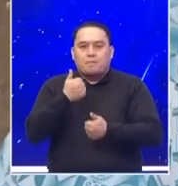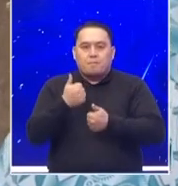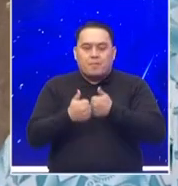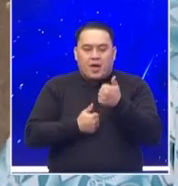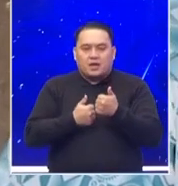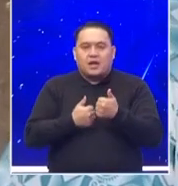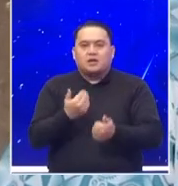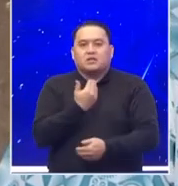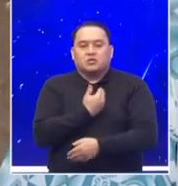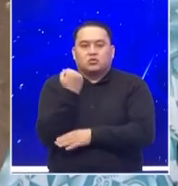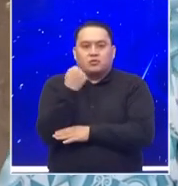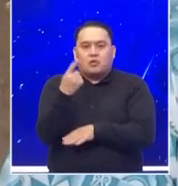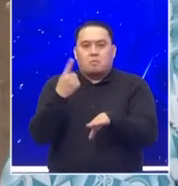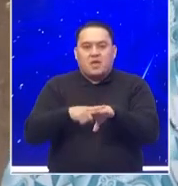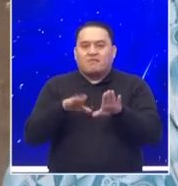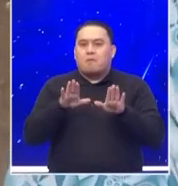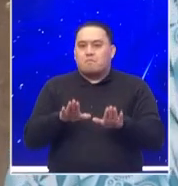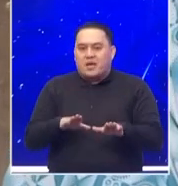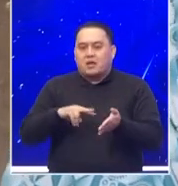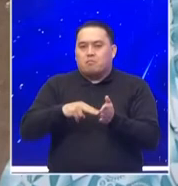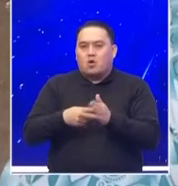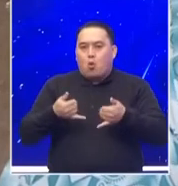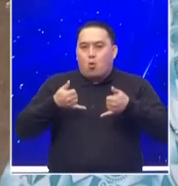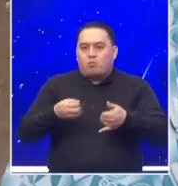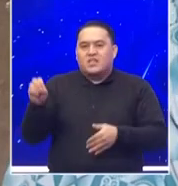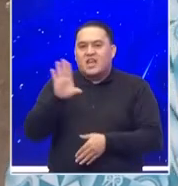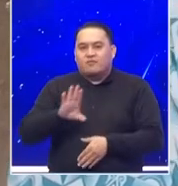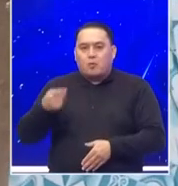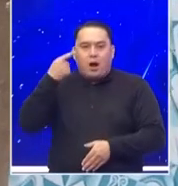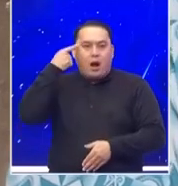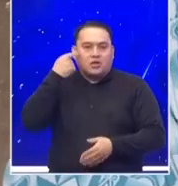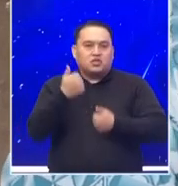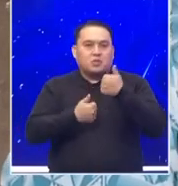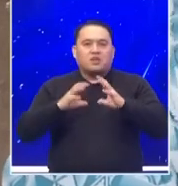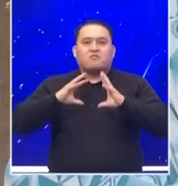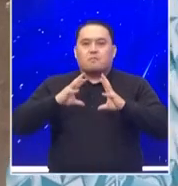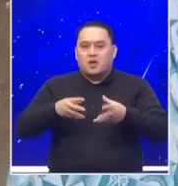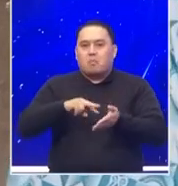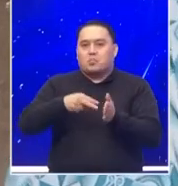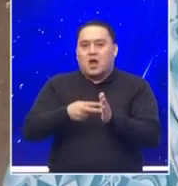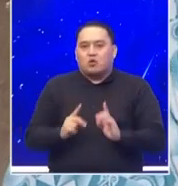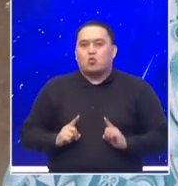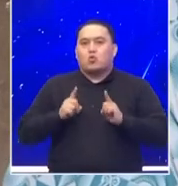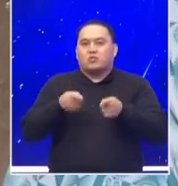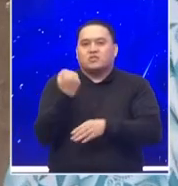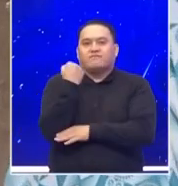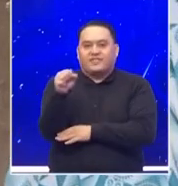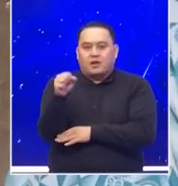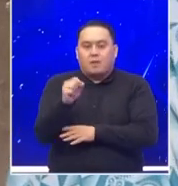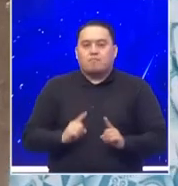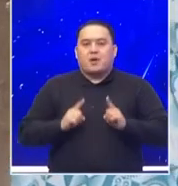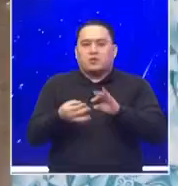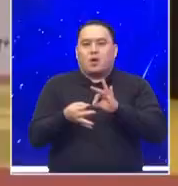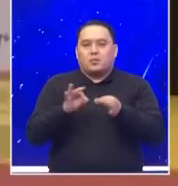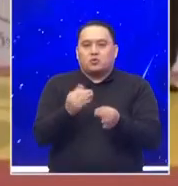slam и завоевать первое место намечен также кубок европы и азии и чемпионат мира планирую конечно же везде выиграть и попасть на